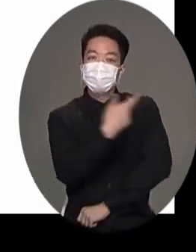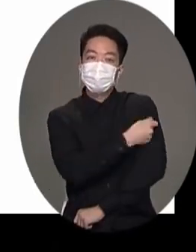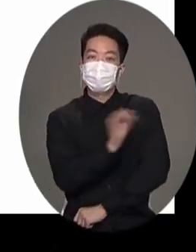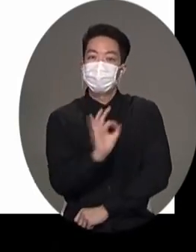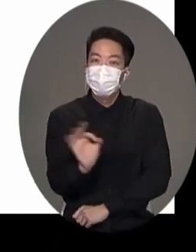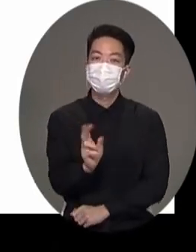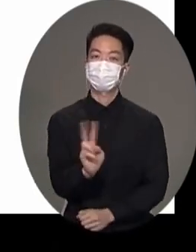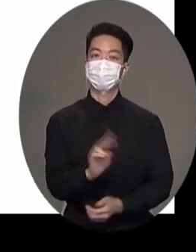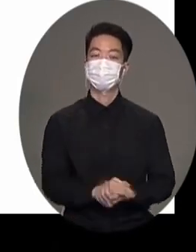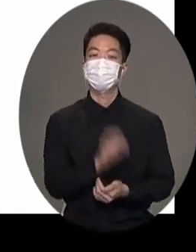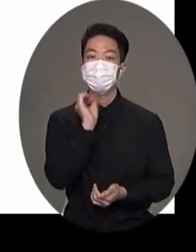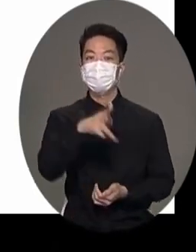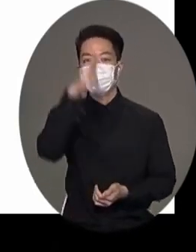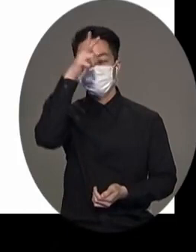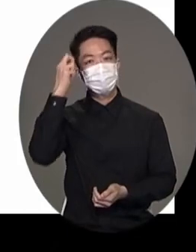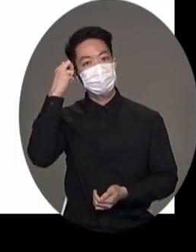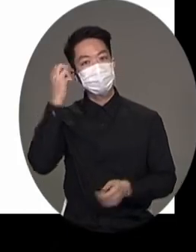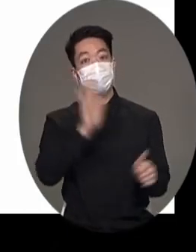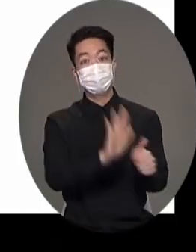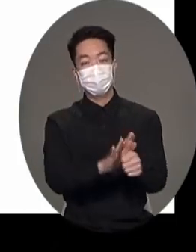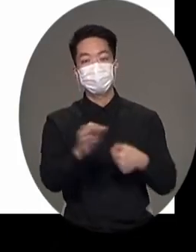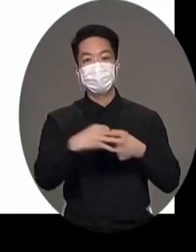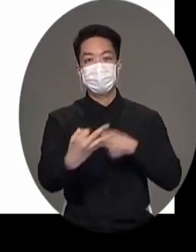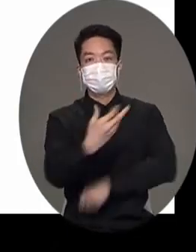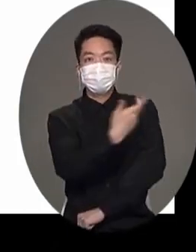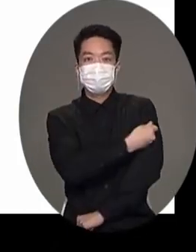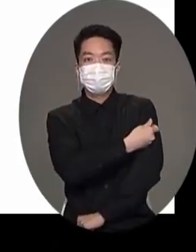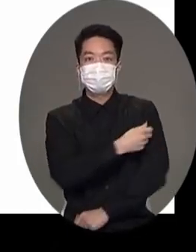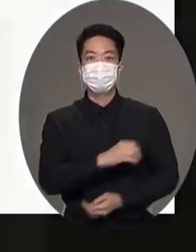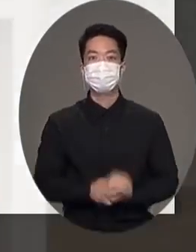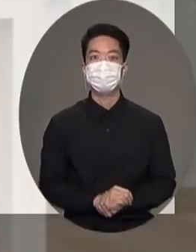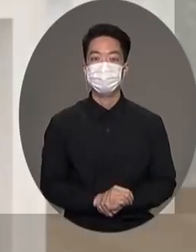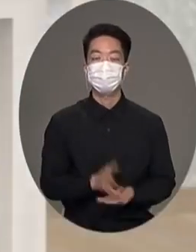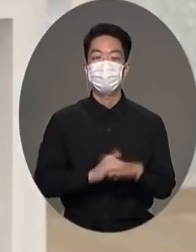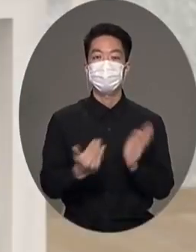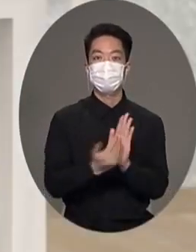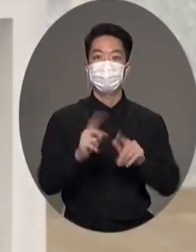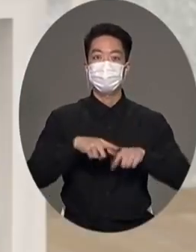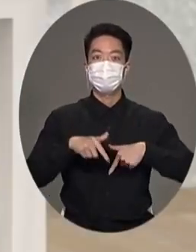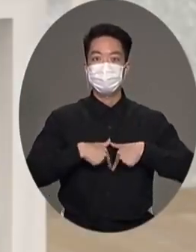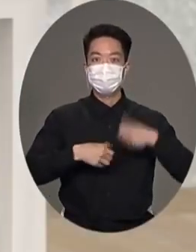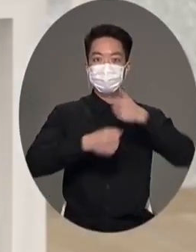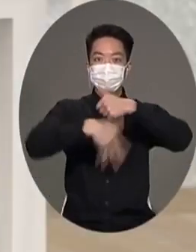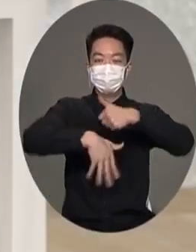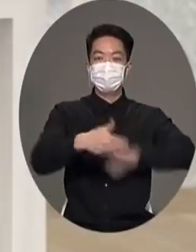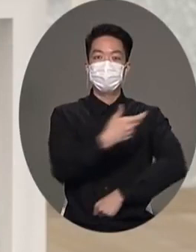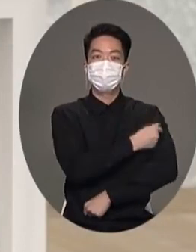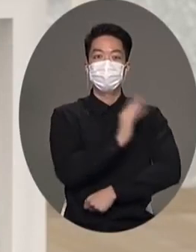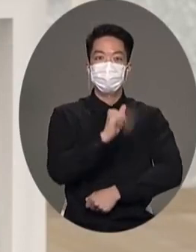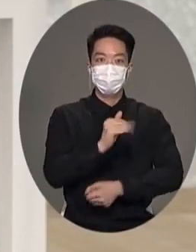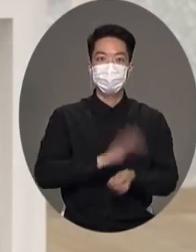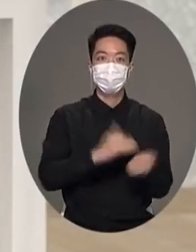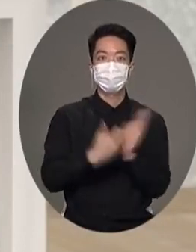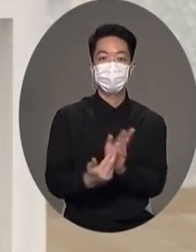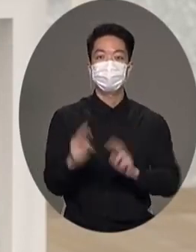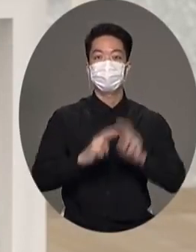没打针，促请港府研究为市民打第3针。卫生防护中心辖下的疫苗可预